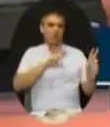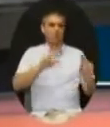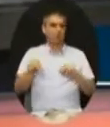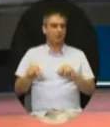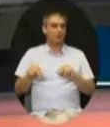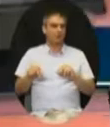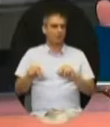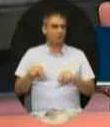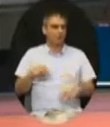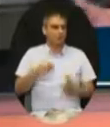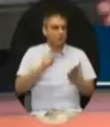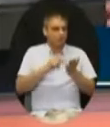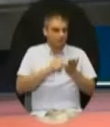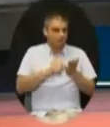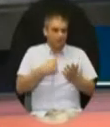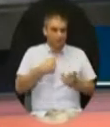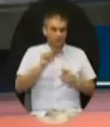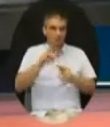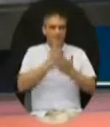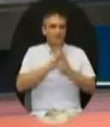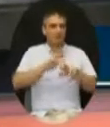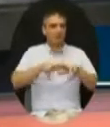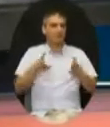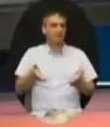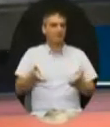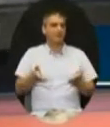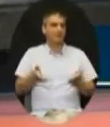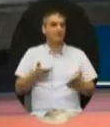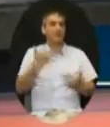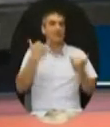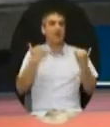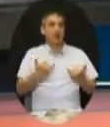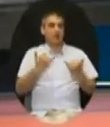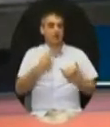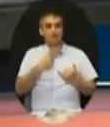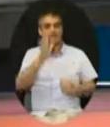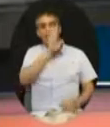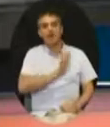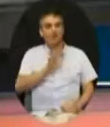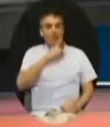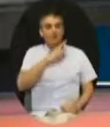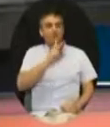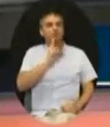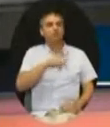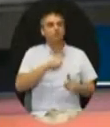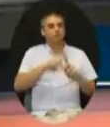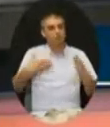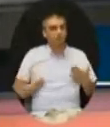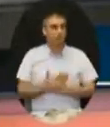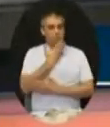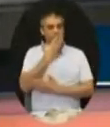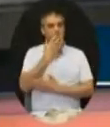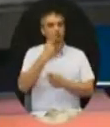הדבר. ולכן אנחנו מגיעים למצב שיש היום באירופה דחייה